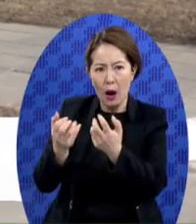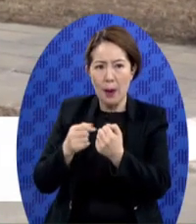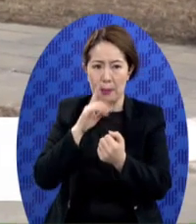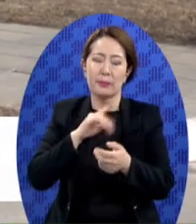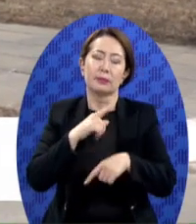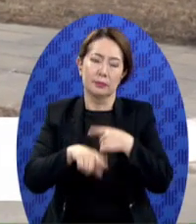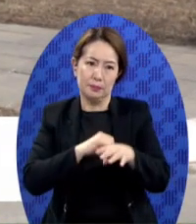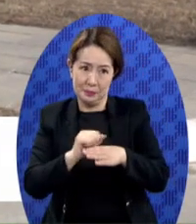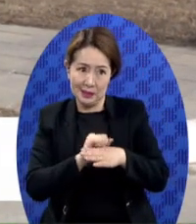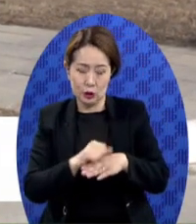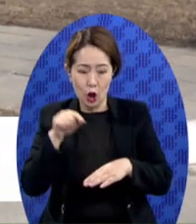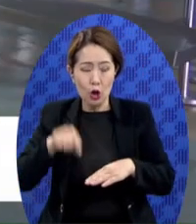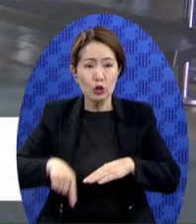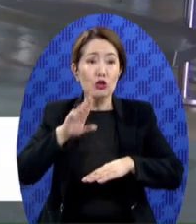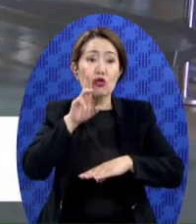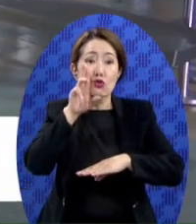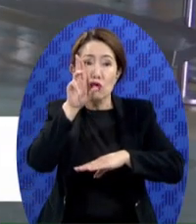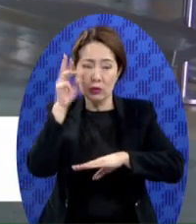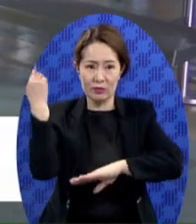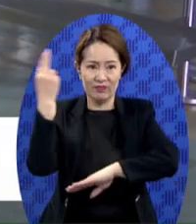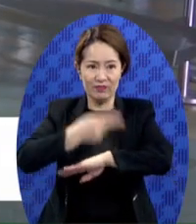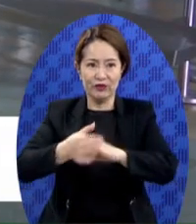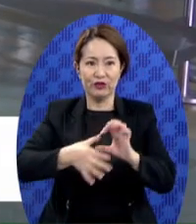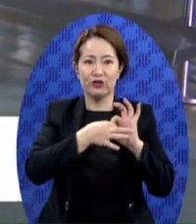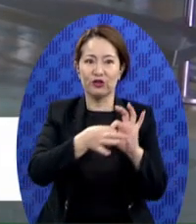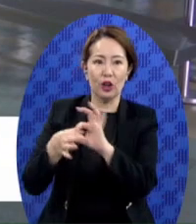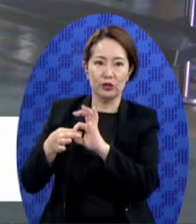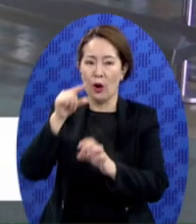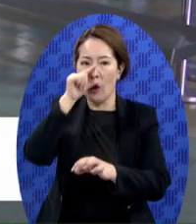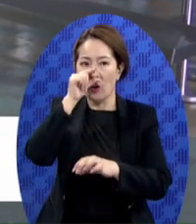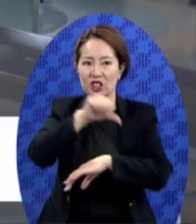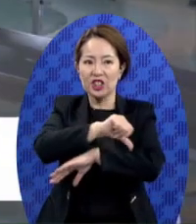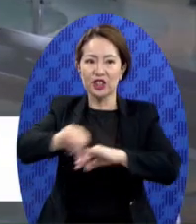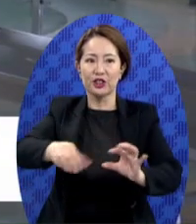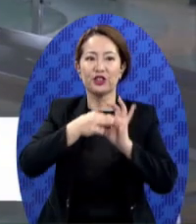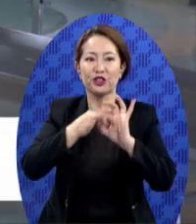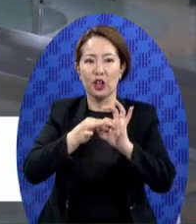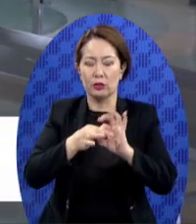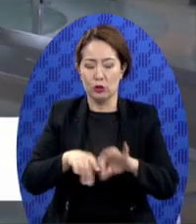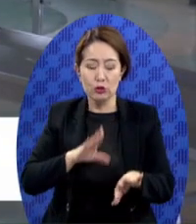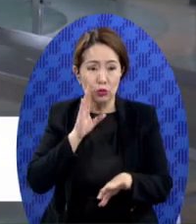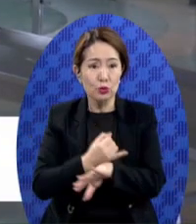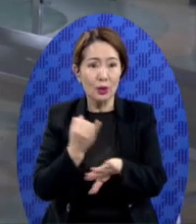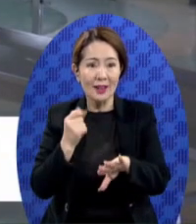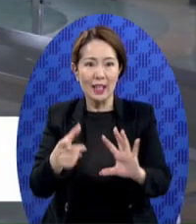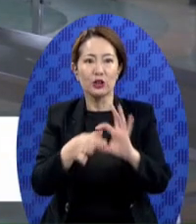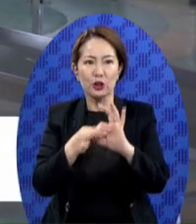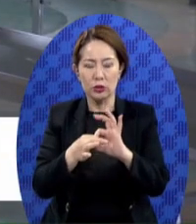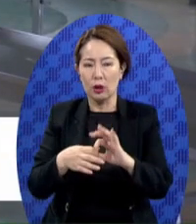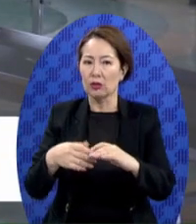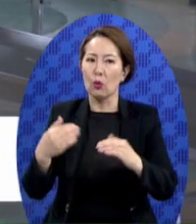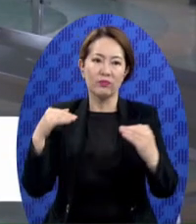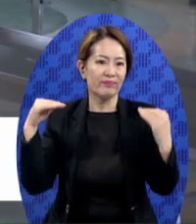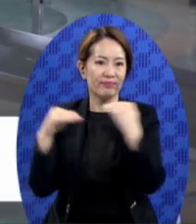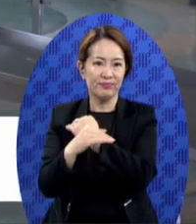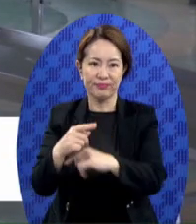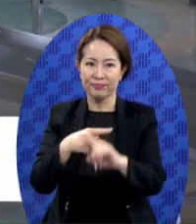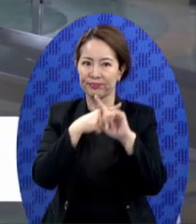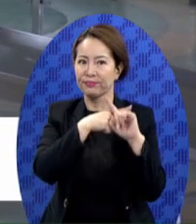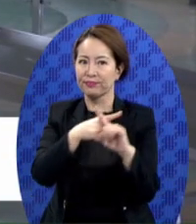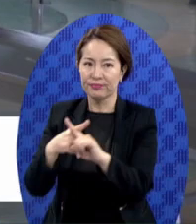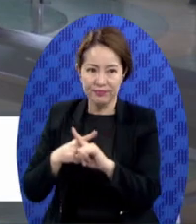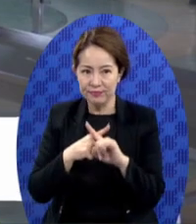цагаас эхлэн алтан болог бомбтыг хаалаа. Ингэснээр манай улсын хойд хилийн бомбтууд бүрэн хаагдж зорчигч тээвэрлэгт хийхгүй болж байна. Сүүлийн 5 хоногийн хугацаанд